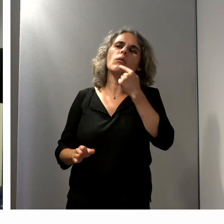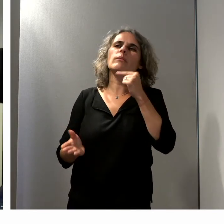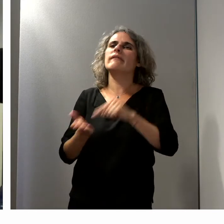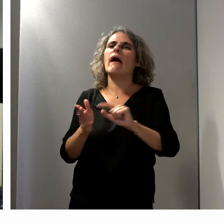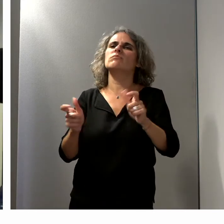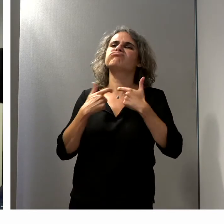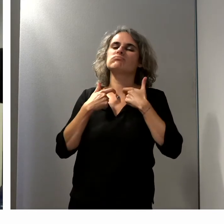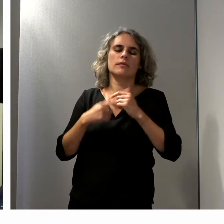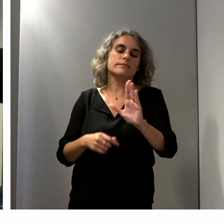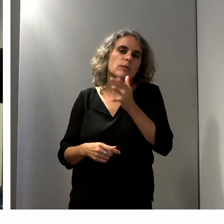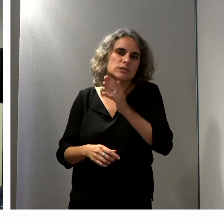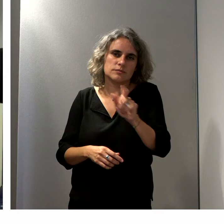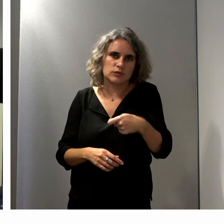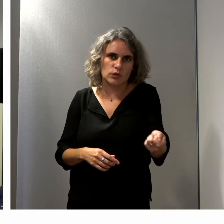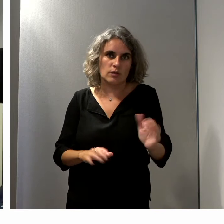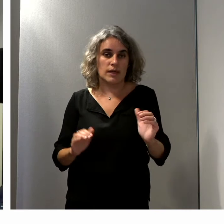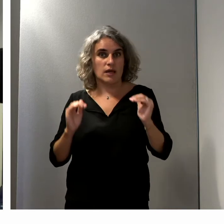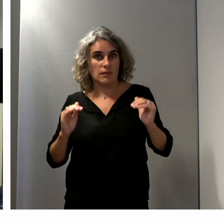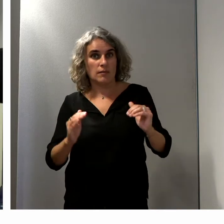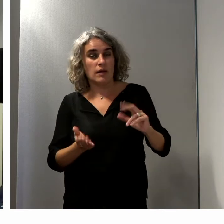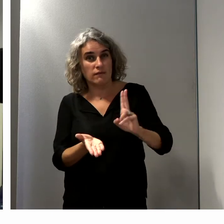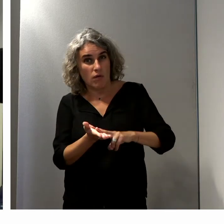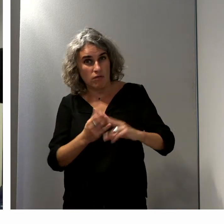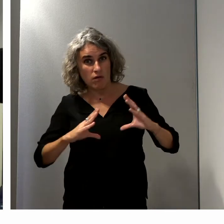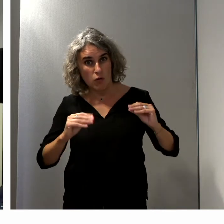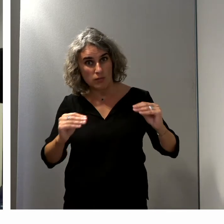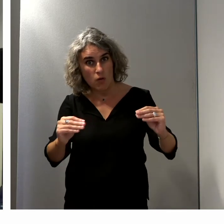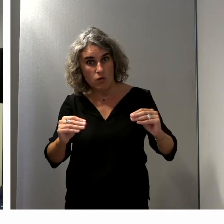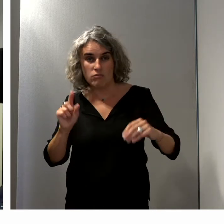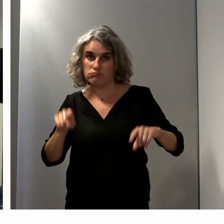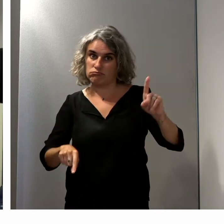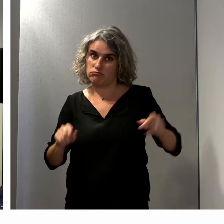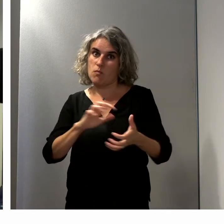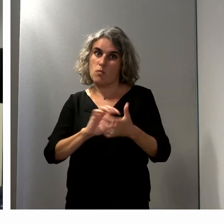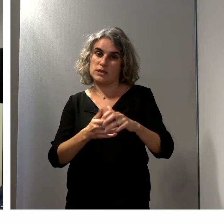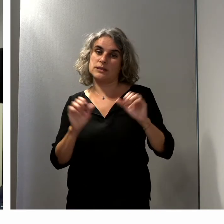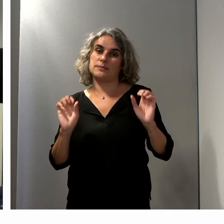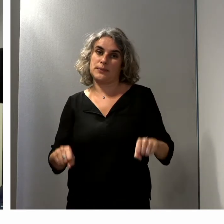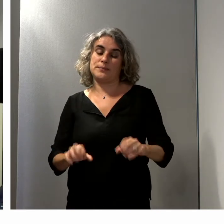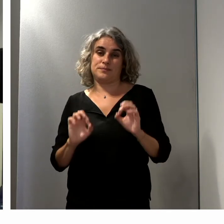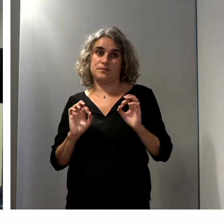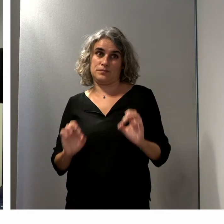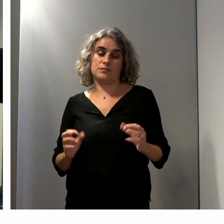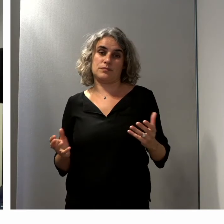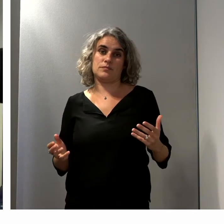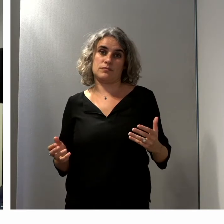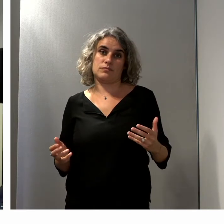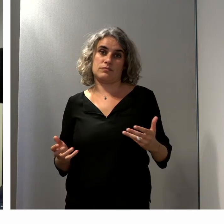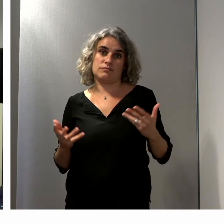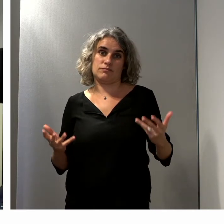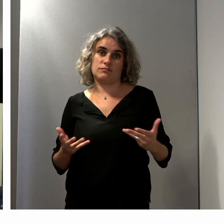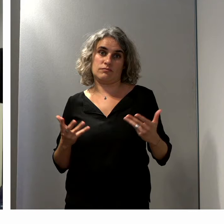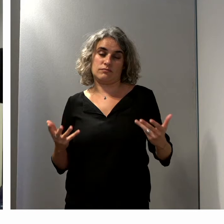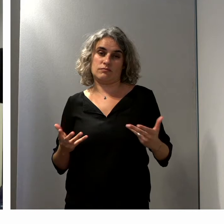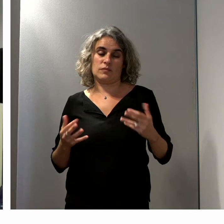inaccessible, etc. La réalité de mise en œuvre est parfois complexe. Et cette complexité